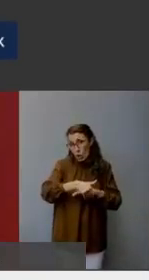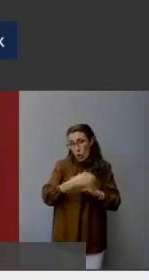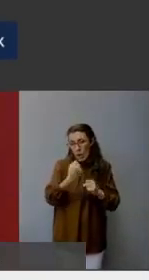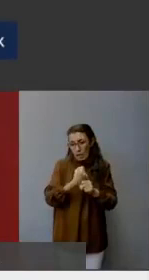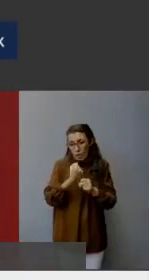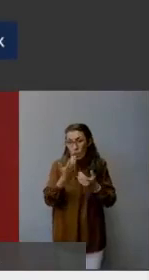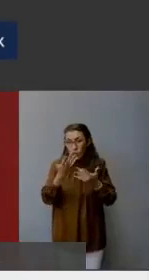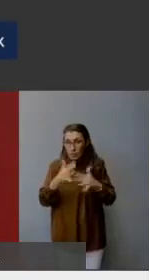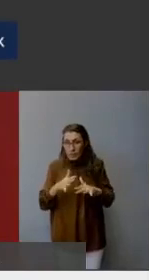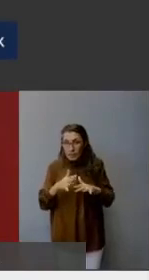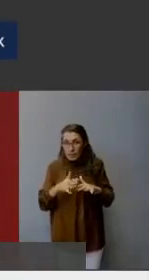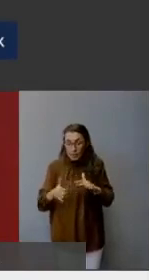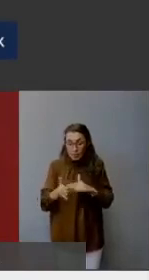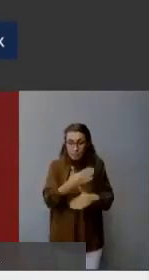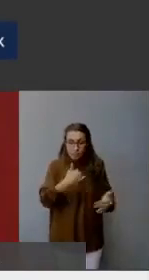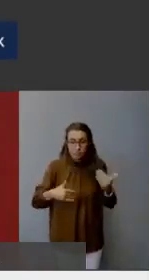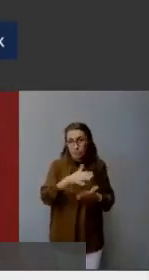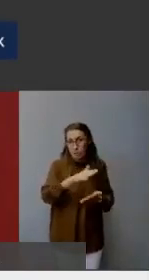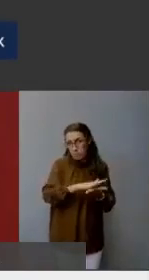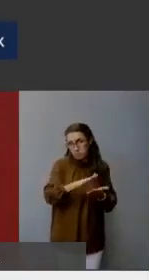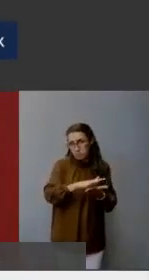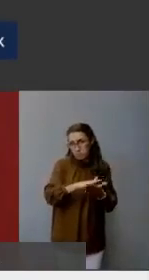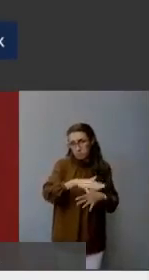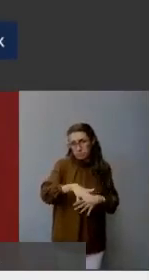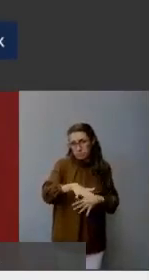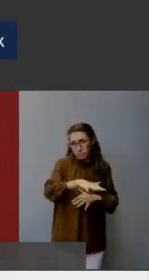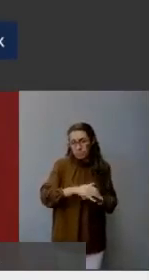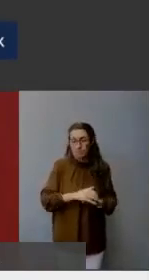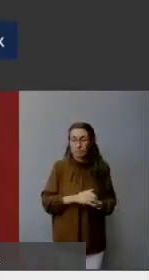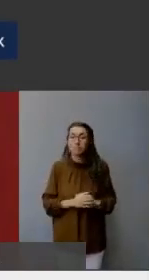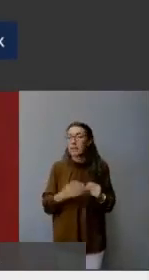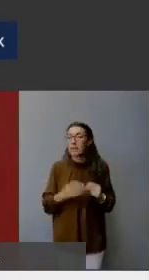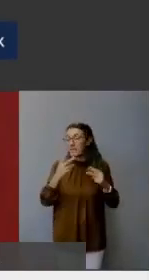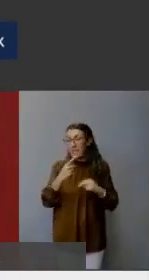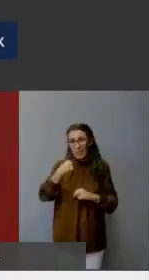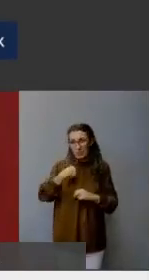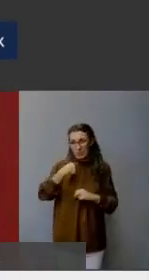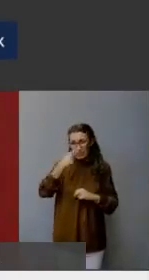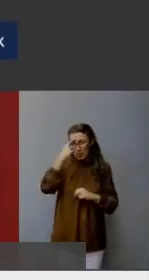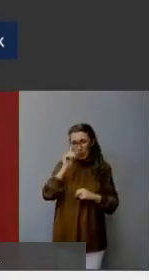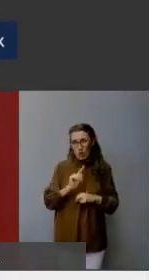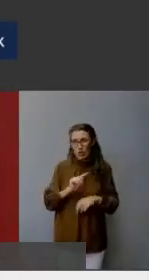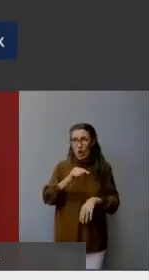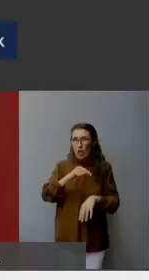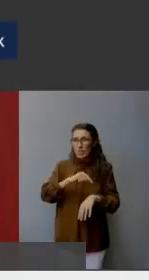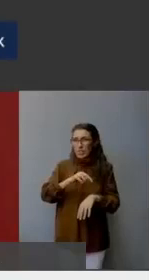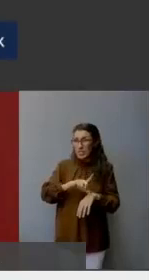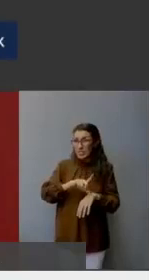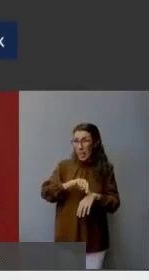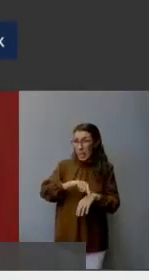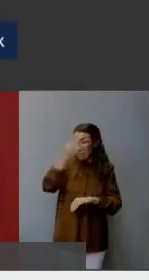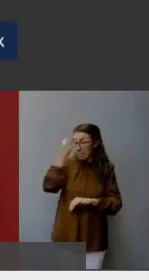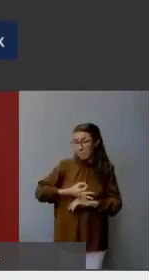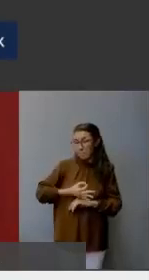rara sarà liberata ora non ho esattamente in tempi predefiniti però cercheremo di sollecitare